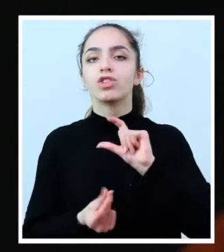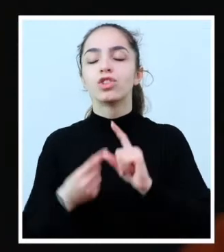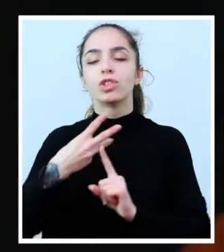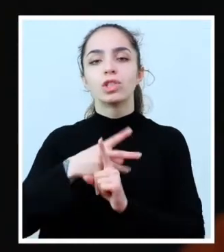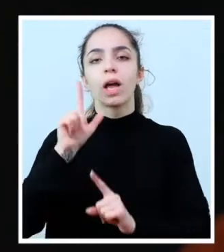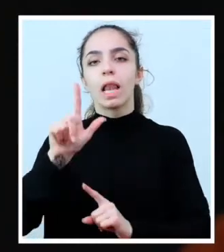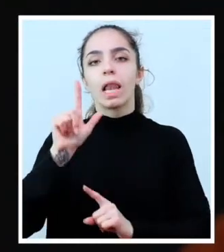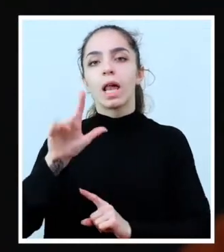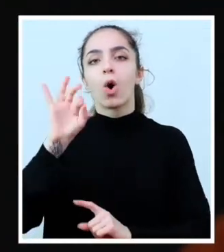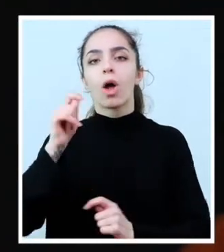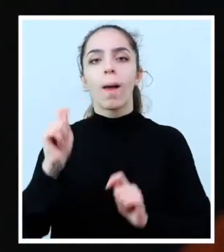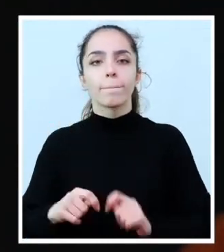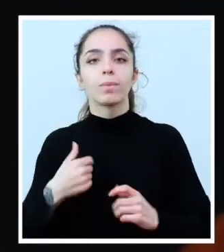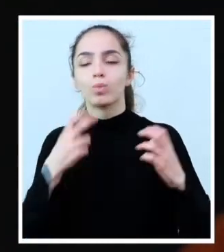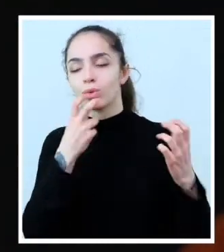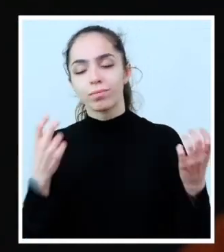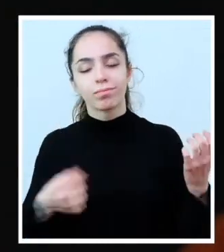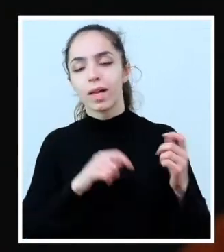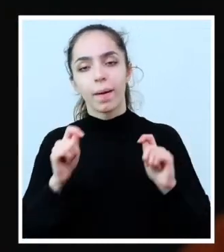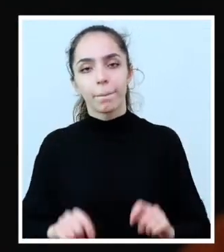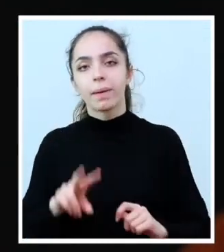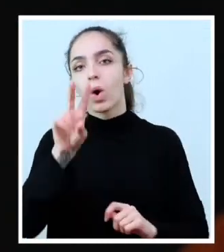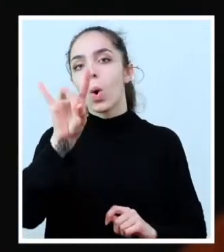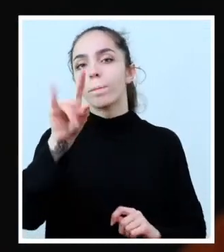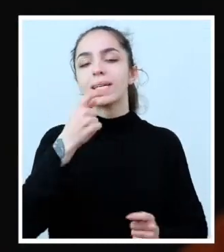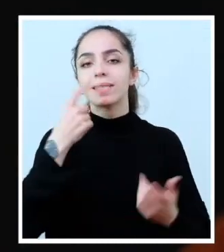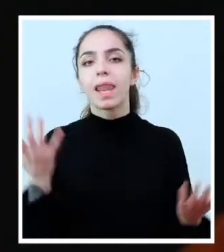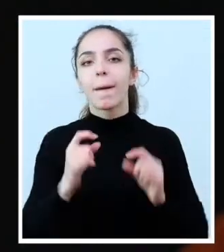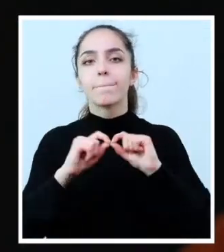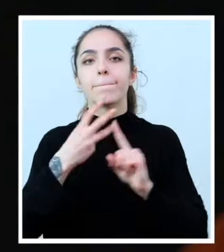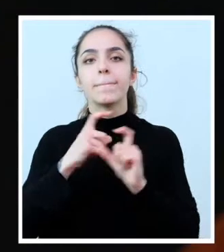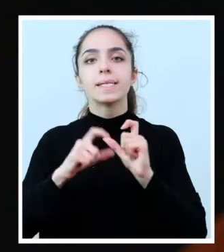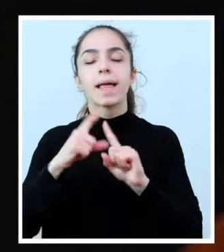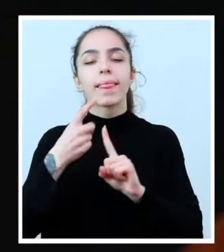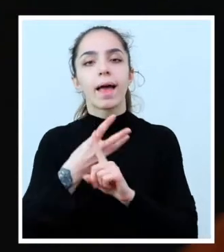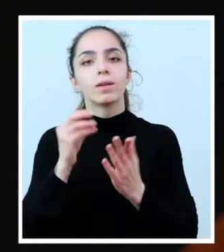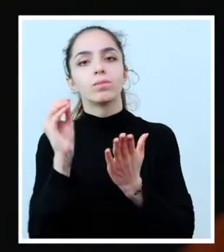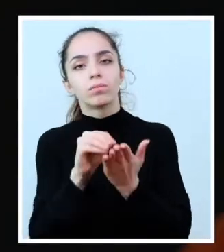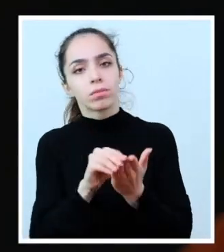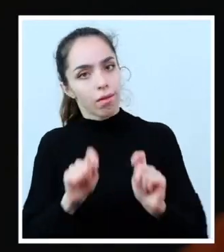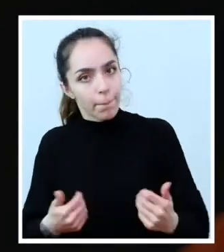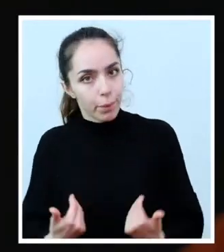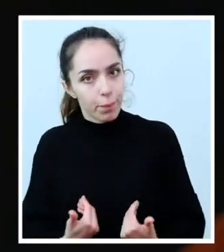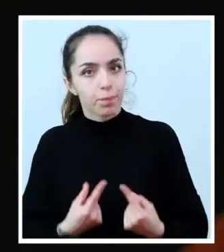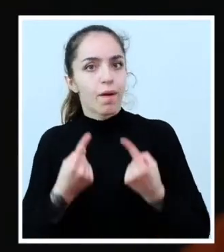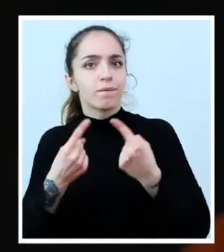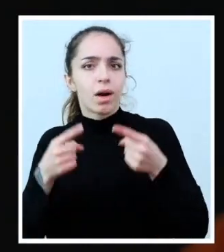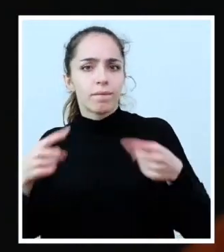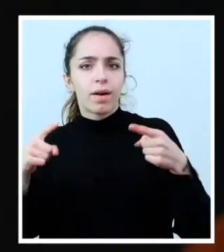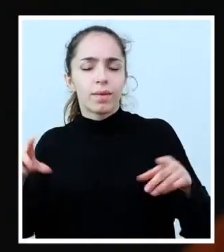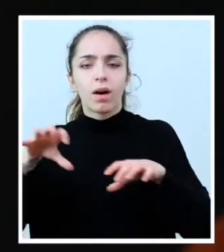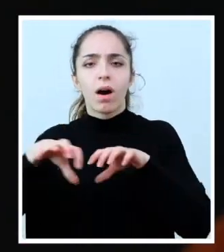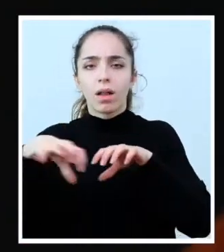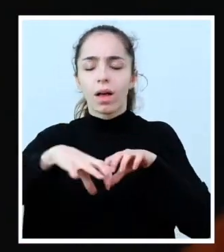ile uğraşıyorum. Yaklaşık 15 senedir bestecilik çalışmaları yapıyorum. Çok farklı